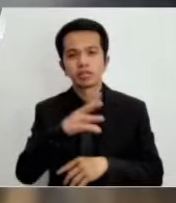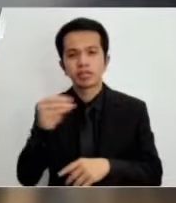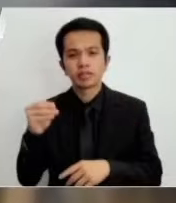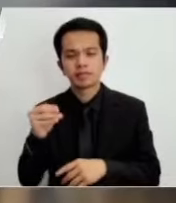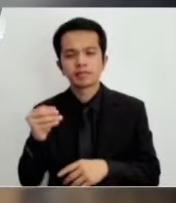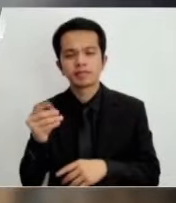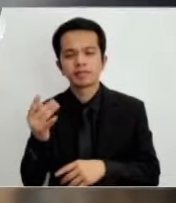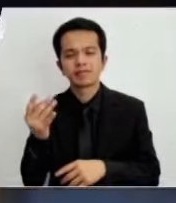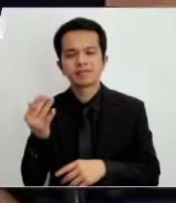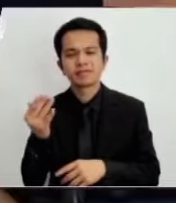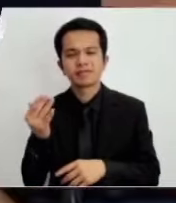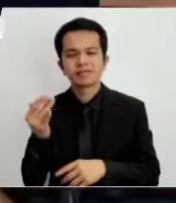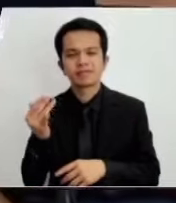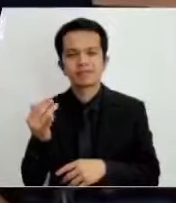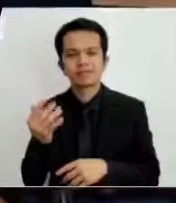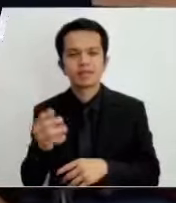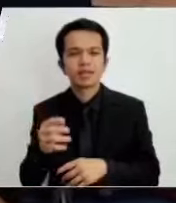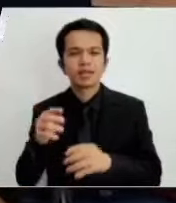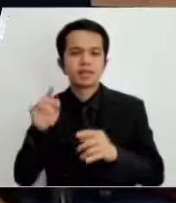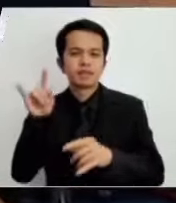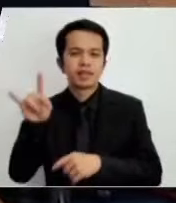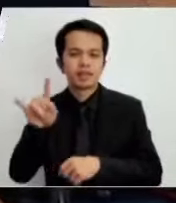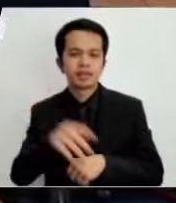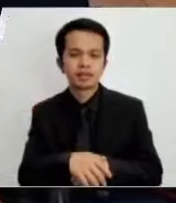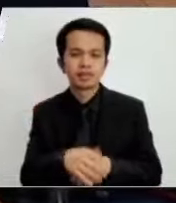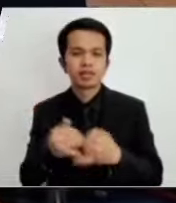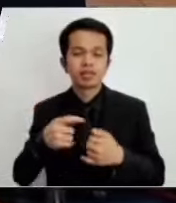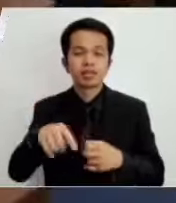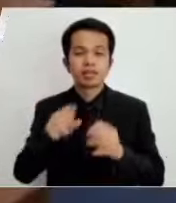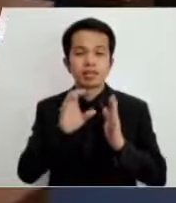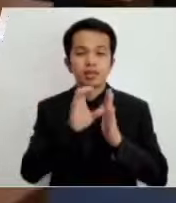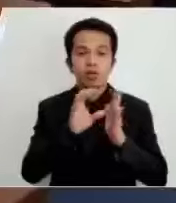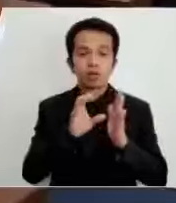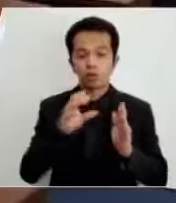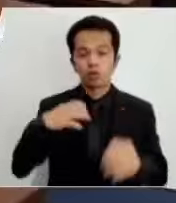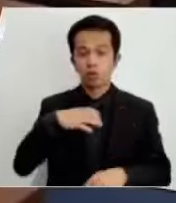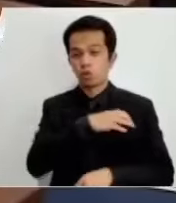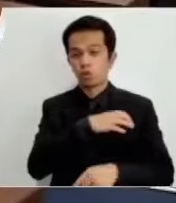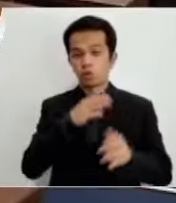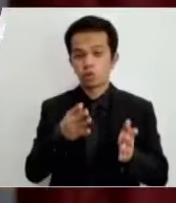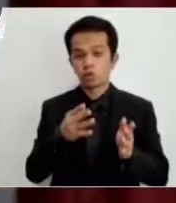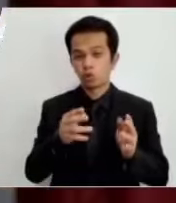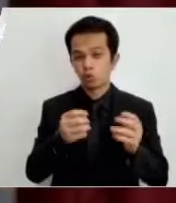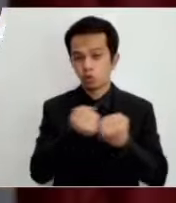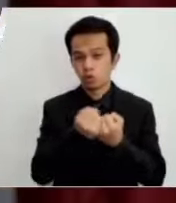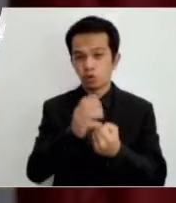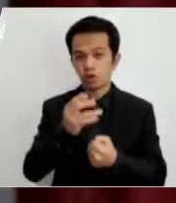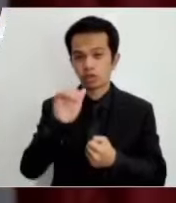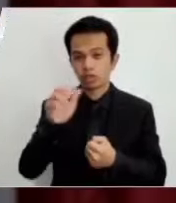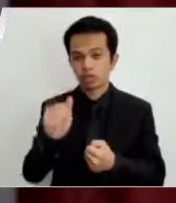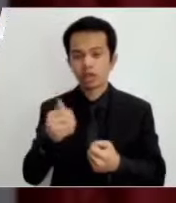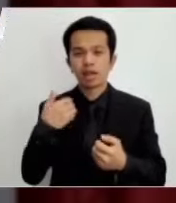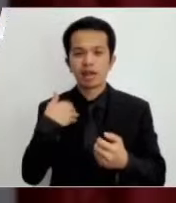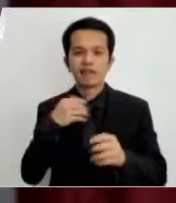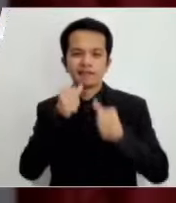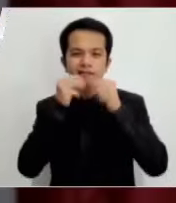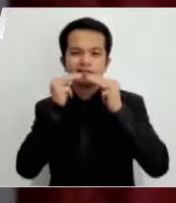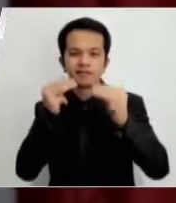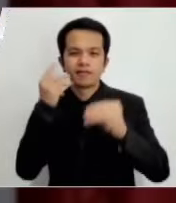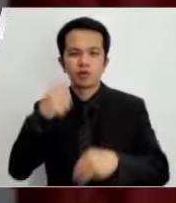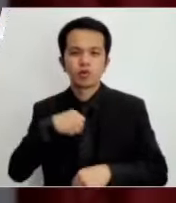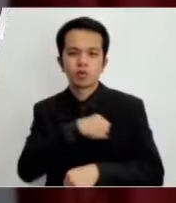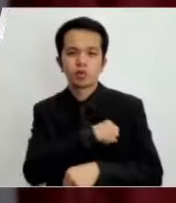and media. Ang mga kongresista namang suportado ang tsa-tsa, may mensahe sa Senado. I think it